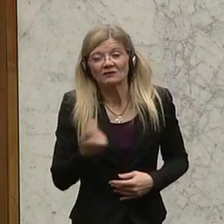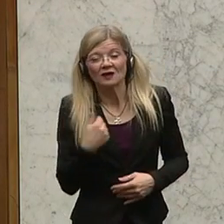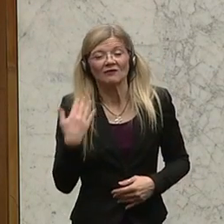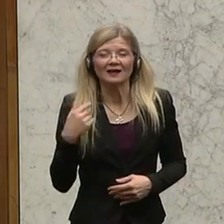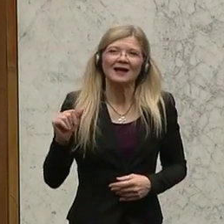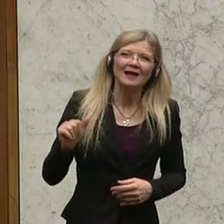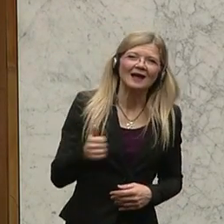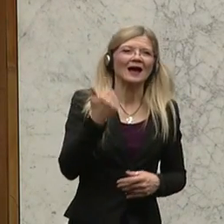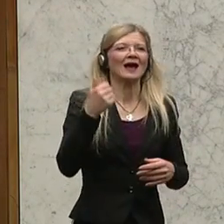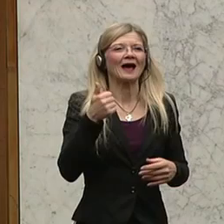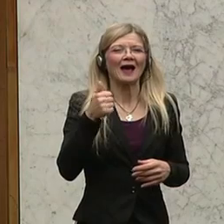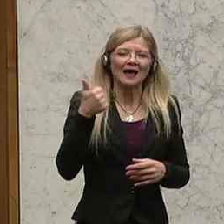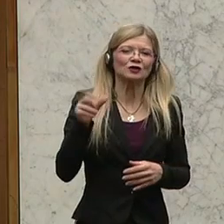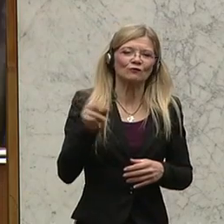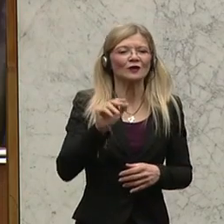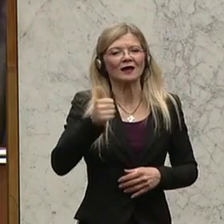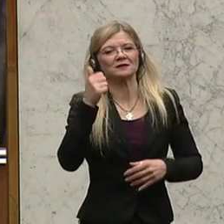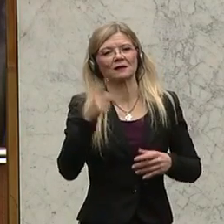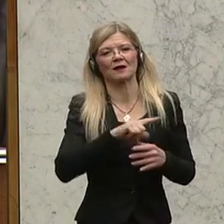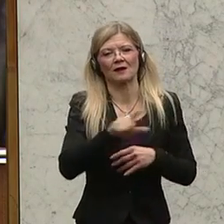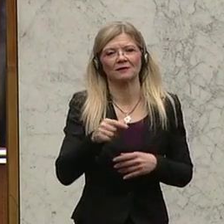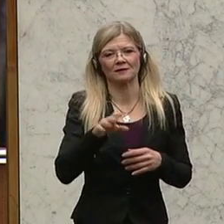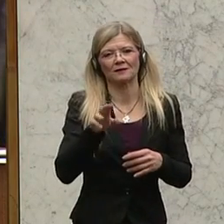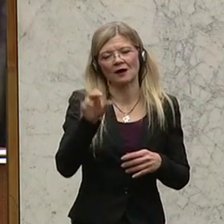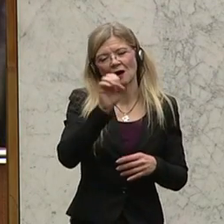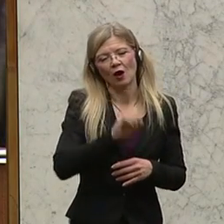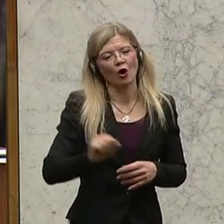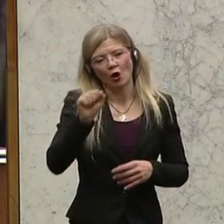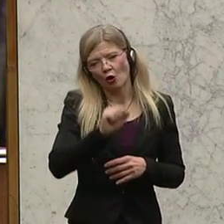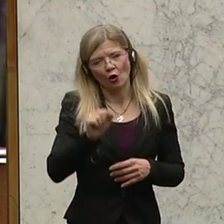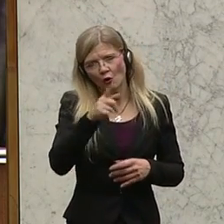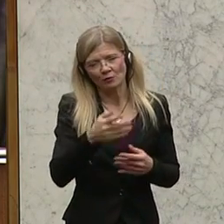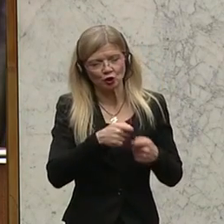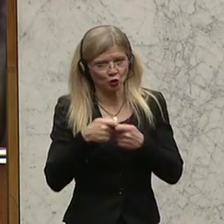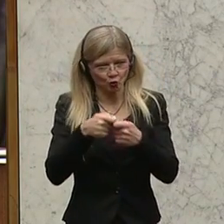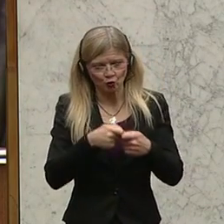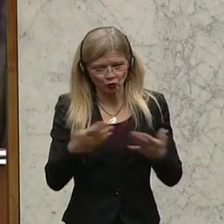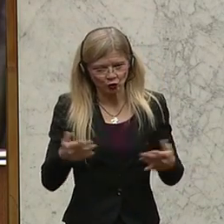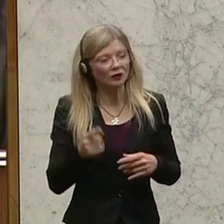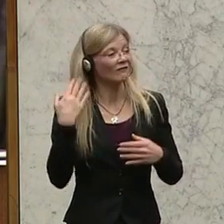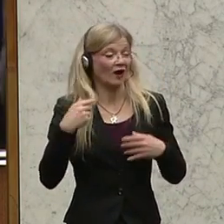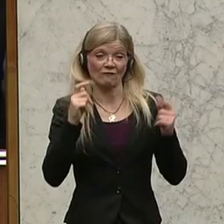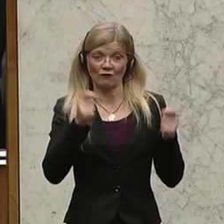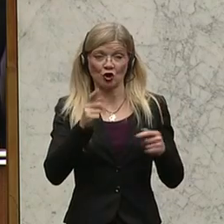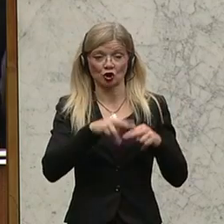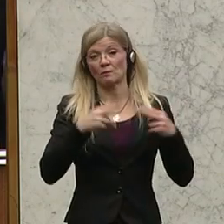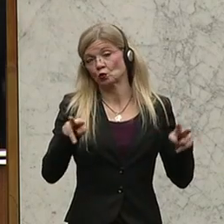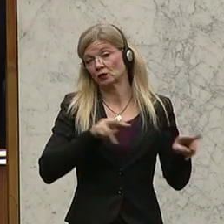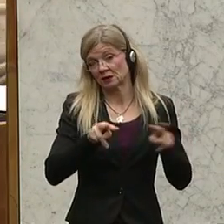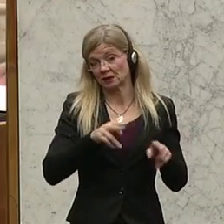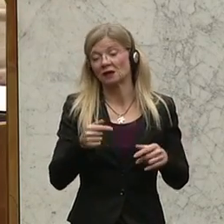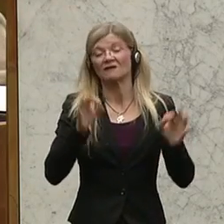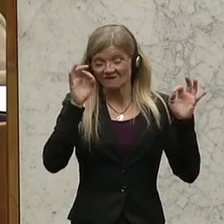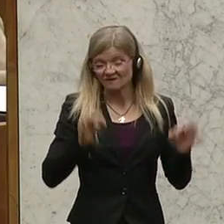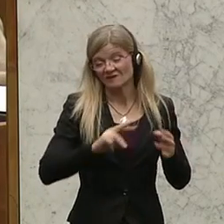der Europäischen Union waren, auf Vorschlag der Bundesregierung, die tatsächlich dieses Abkommen ratifiziert haben.